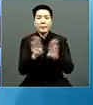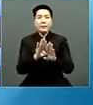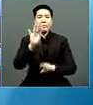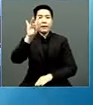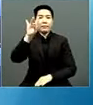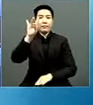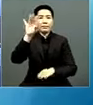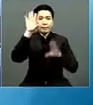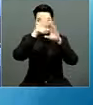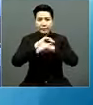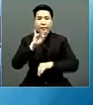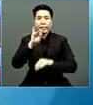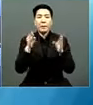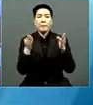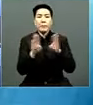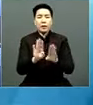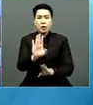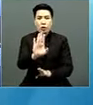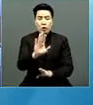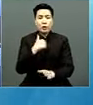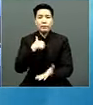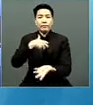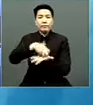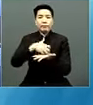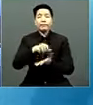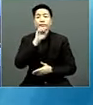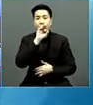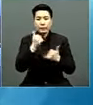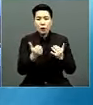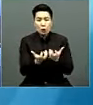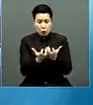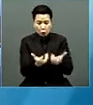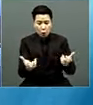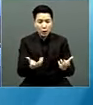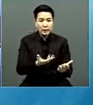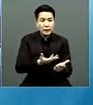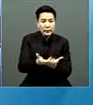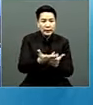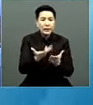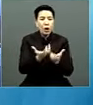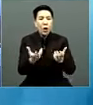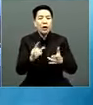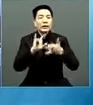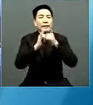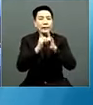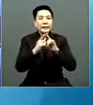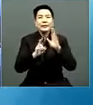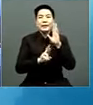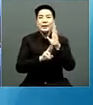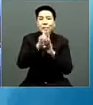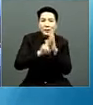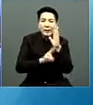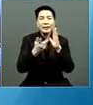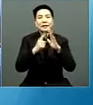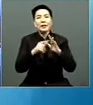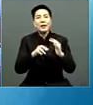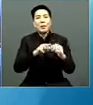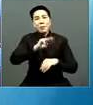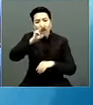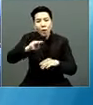ราะว่าเดี๋ยวยังไงเดี๋ยวผมได้นำเรียนนะครับสินค้าอุปโภคบริโภคร้านค้าปลีกธุรกิจคอมพิวเต